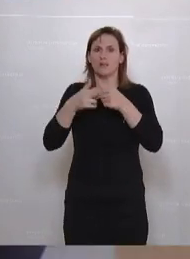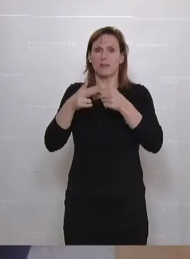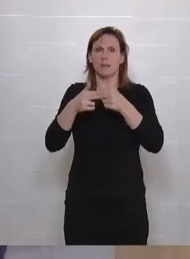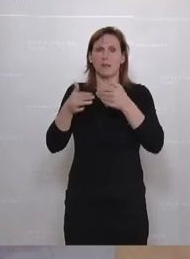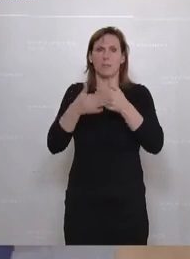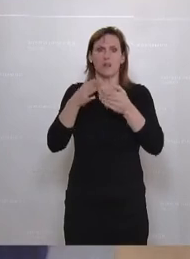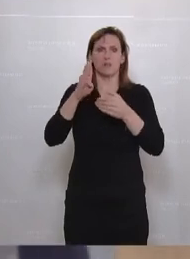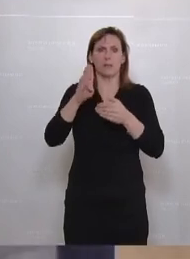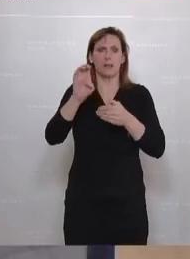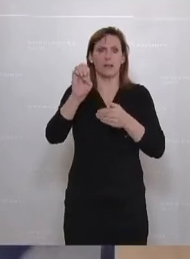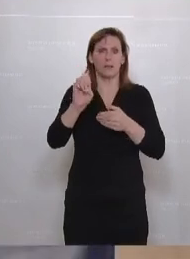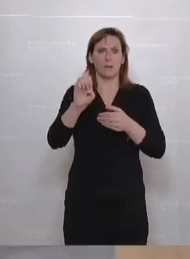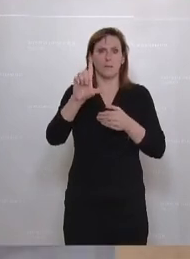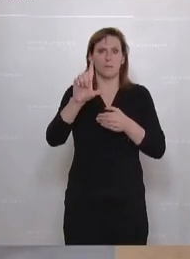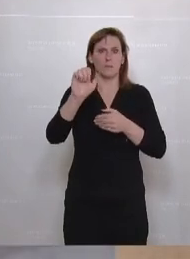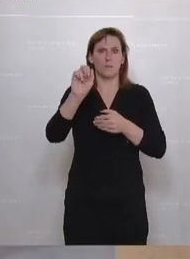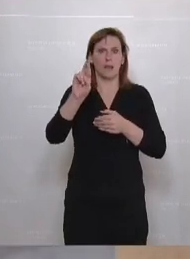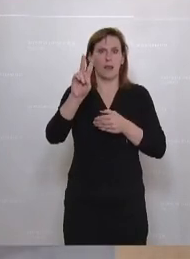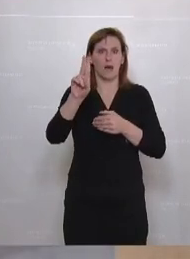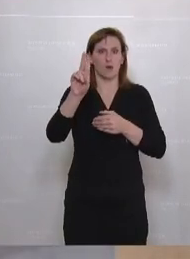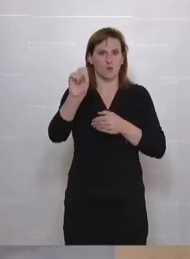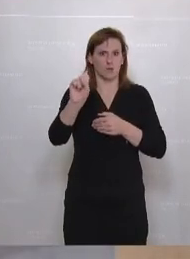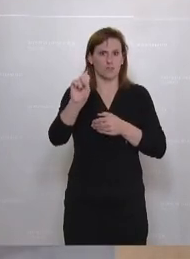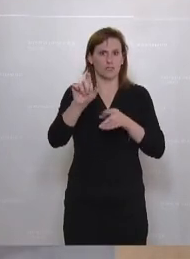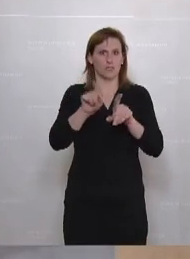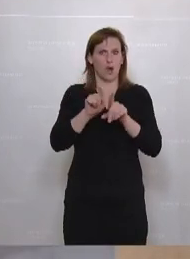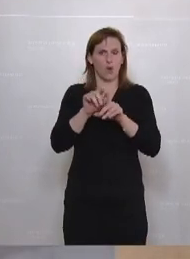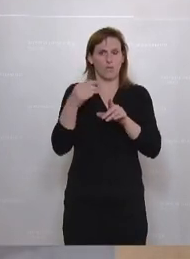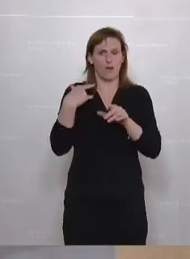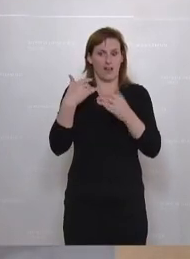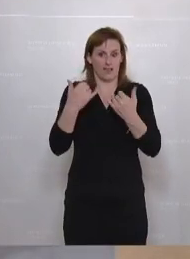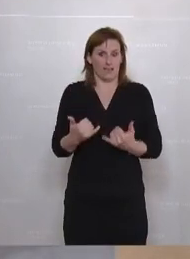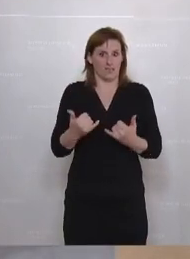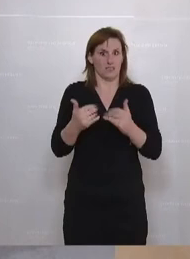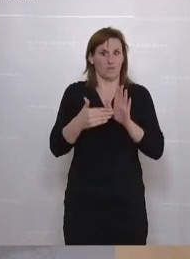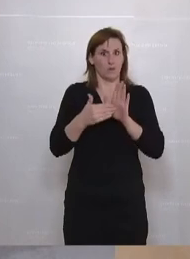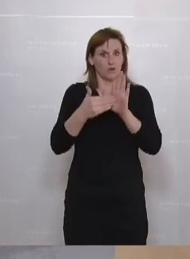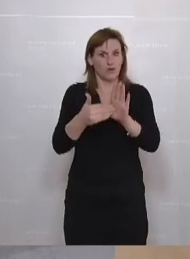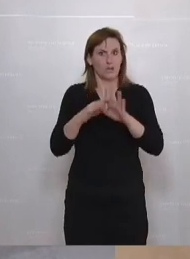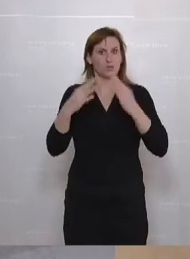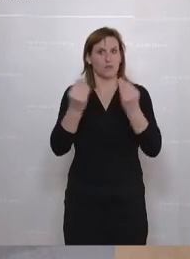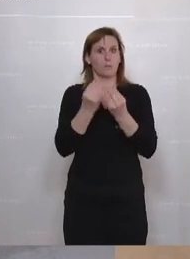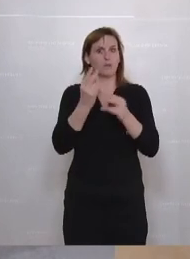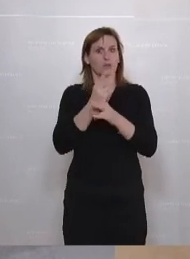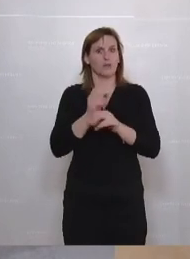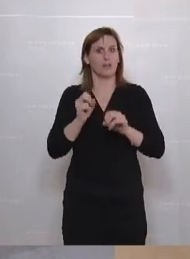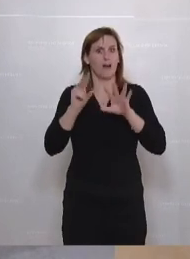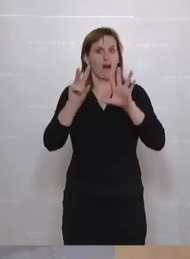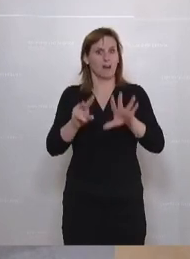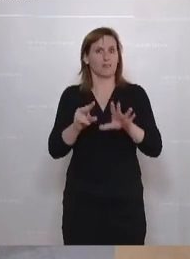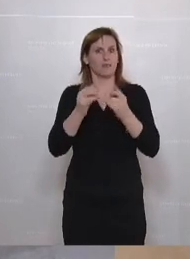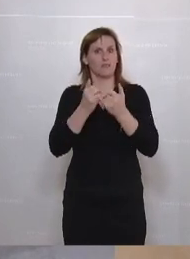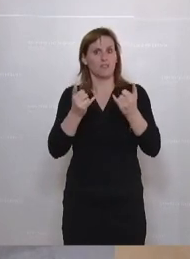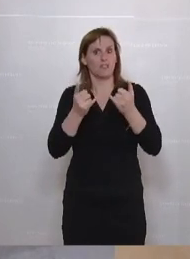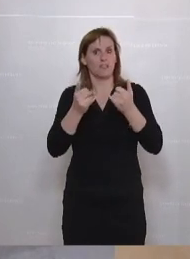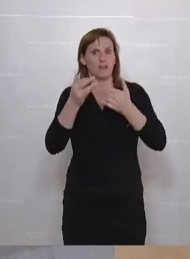Belarus. Sie haben diese Woche einen Mechanismus vorgestellt, gemeinsam mit 18 anderen Staaten, einen